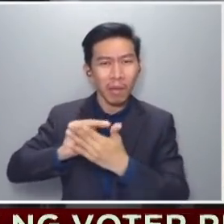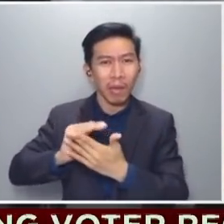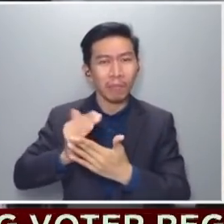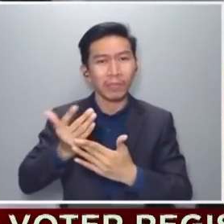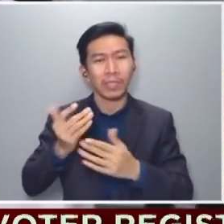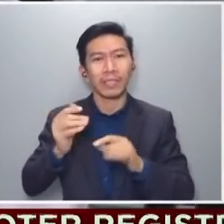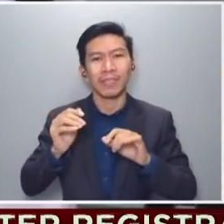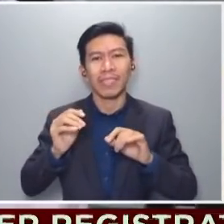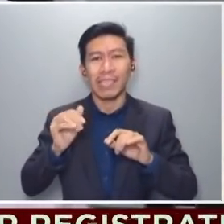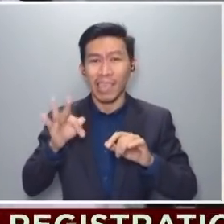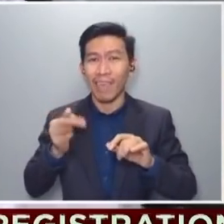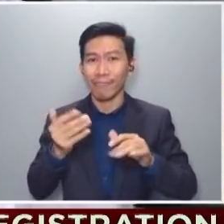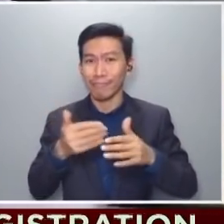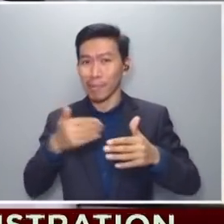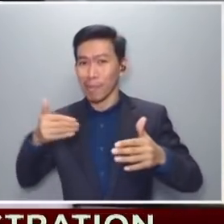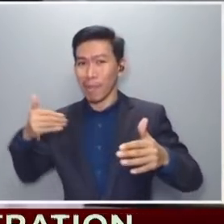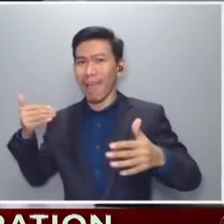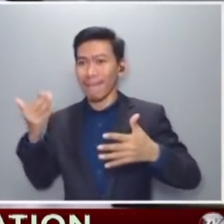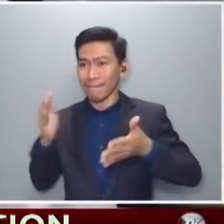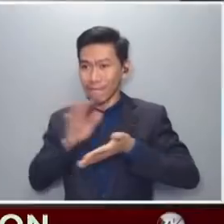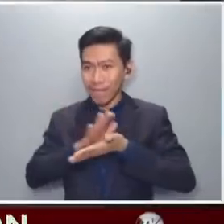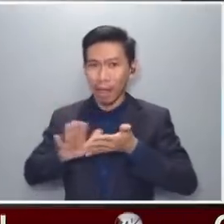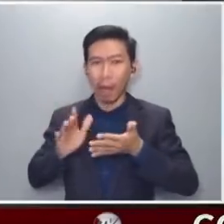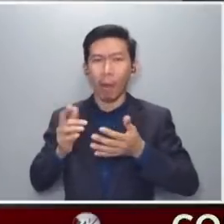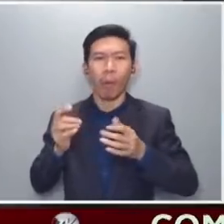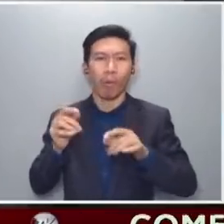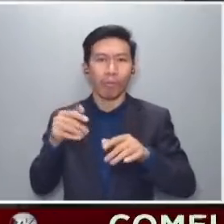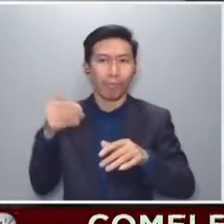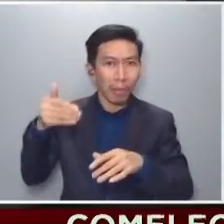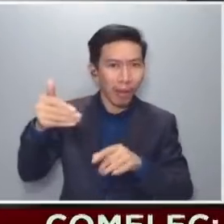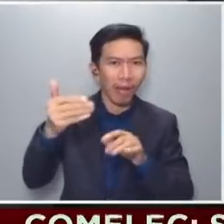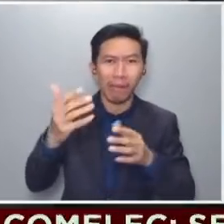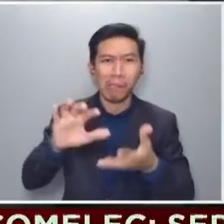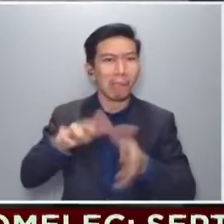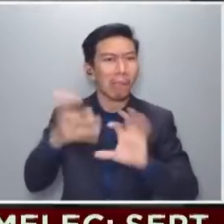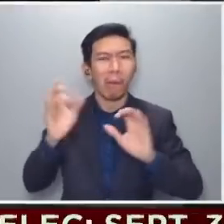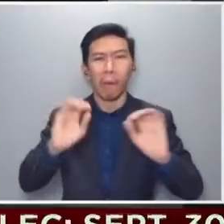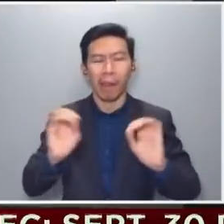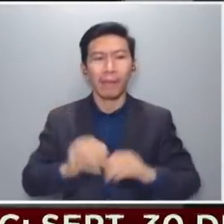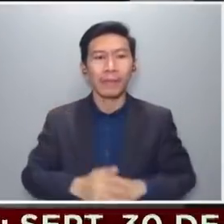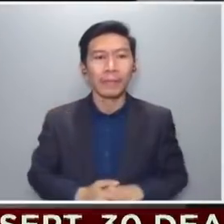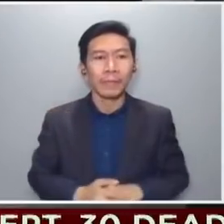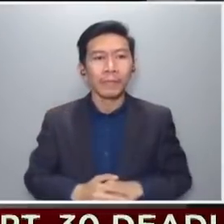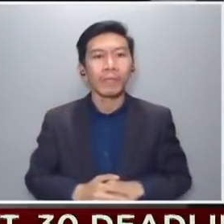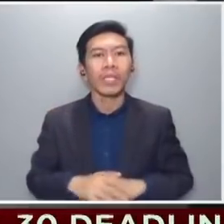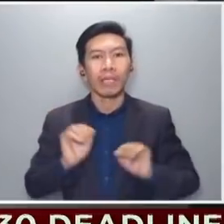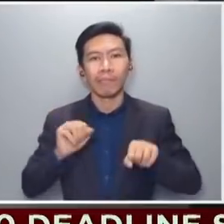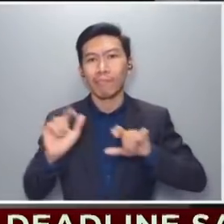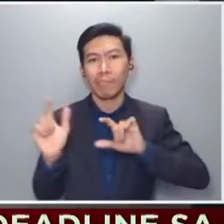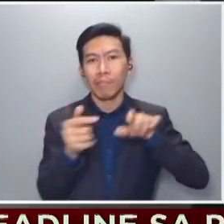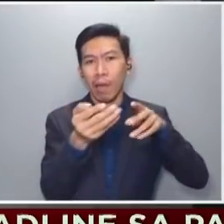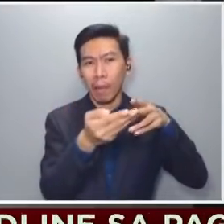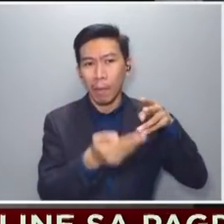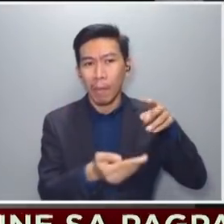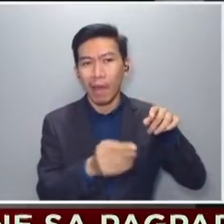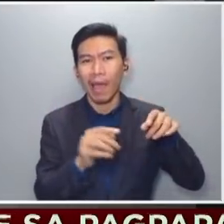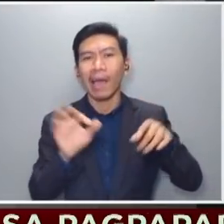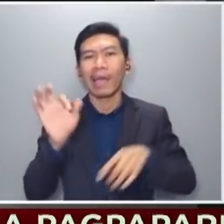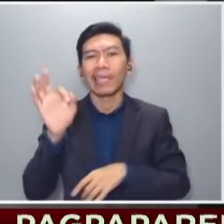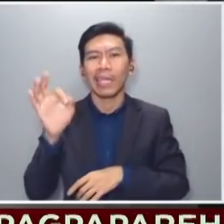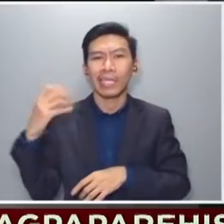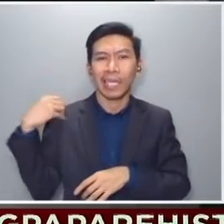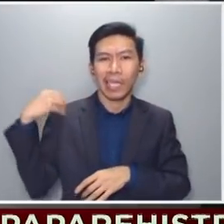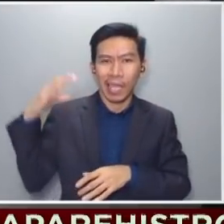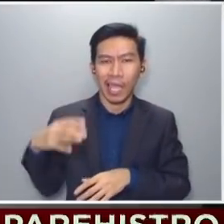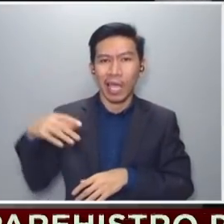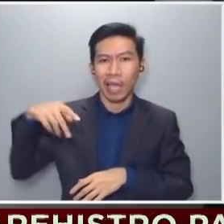sana ganung naging kagrabe o kalalaman lang. Posible ring sampahan ng mga kaso administratibo ang 19 na operatiba ng PNP